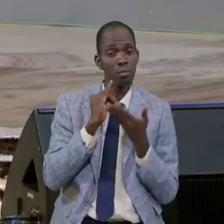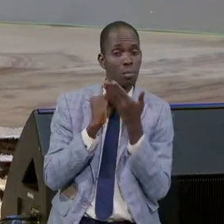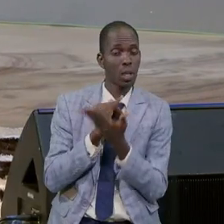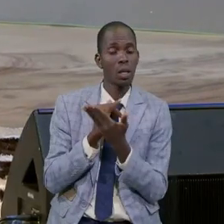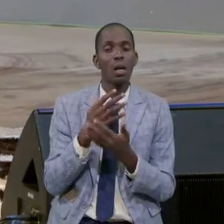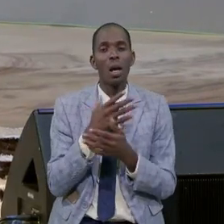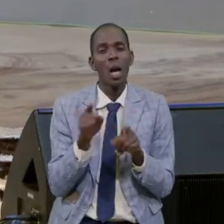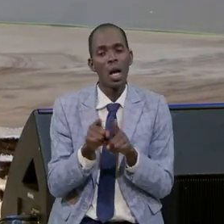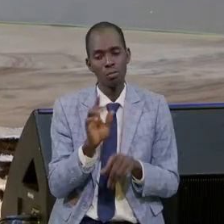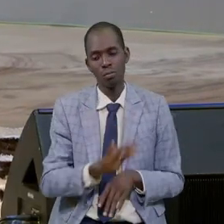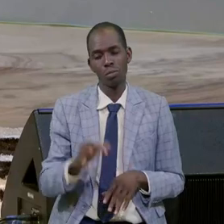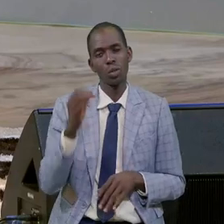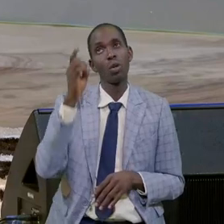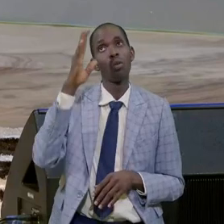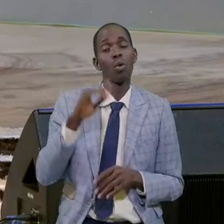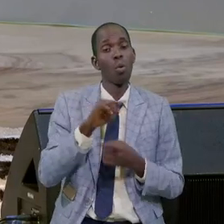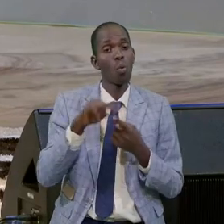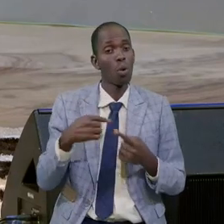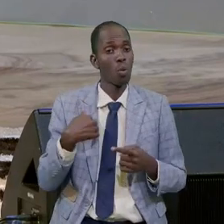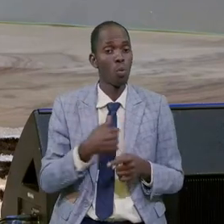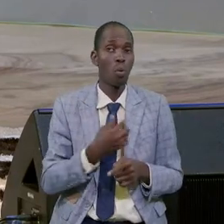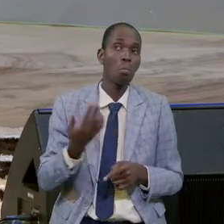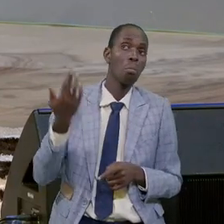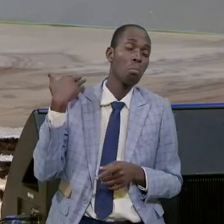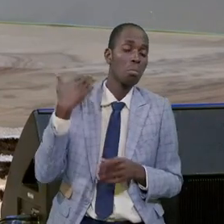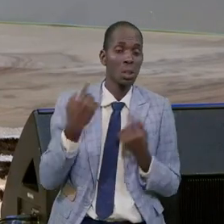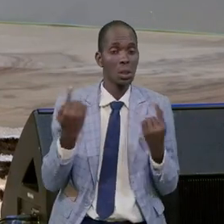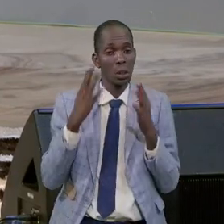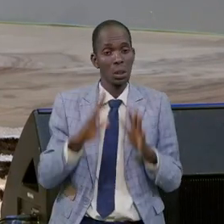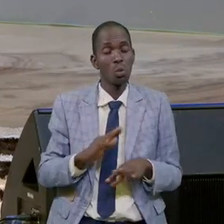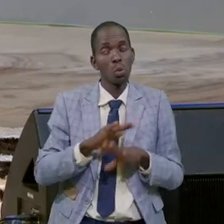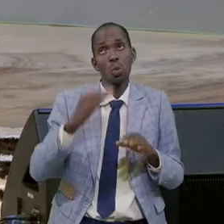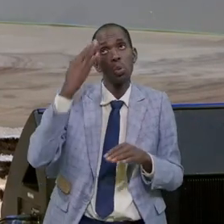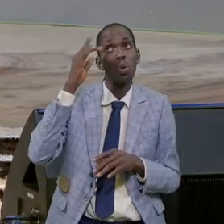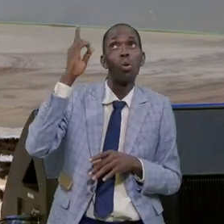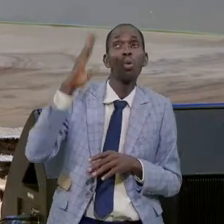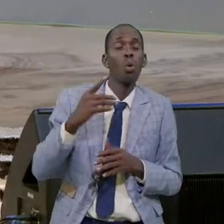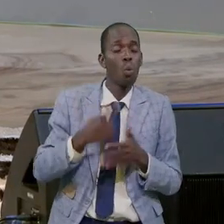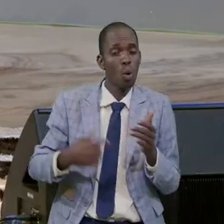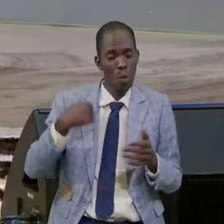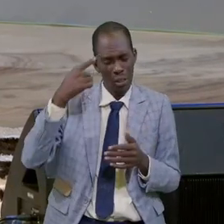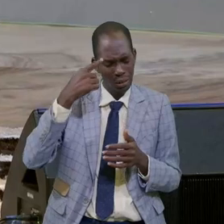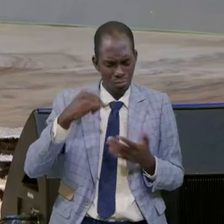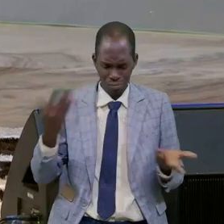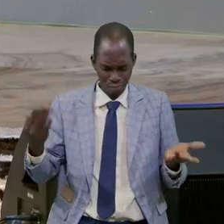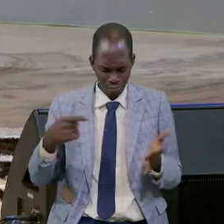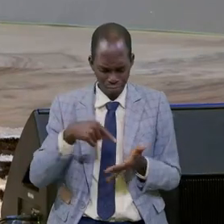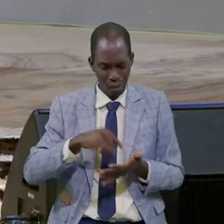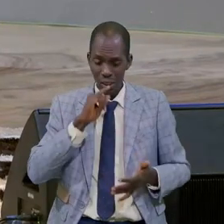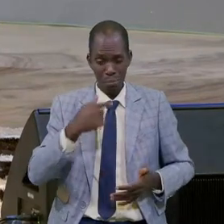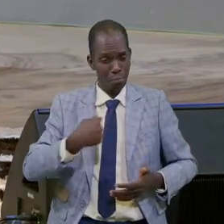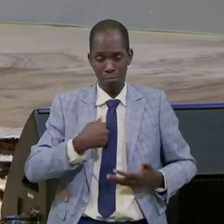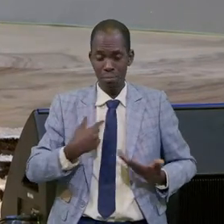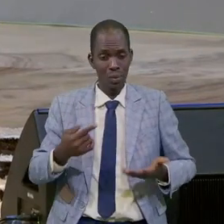Dieu, en tant qu'enfant de Dieu, lorsque nous étions pécheurs, lorsqu'on ne connaissait pas le Seigneur, tout ce qu'on faisait, c'est moi. Alors, c'est ma